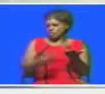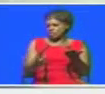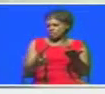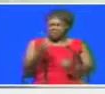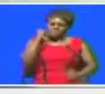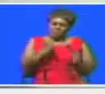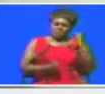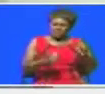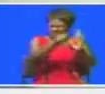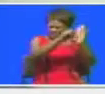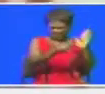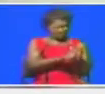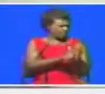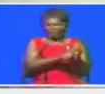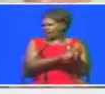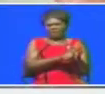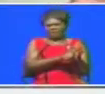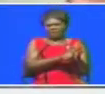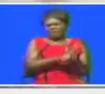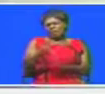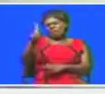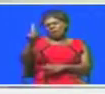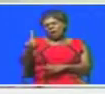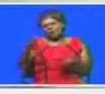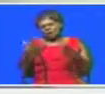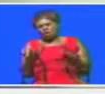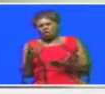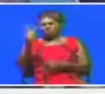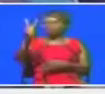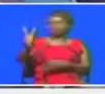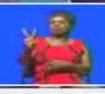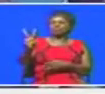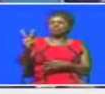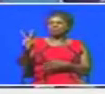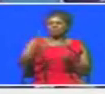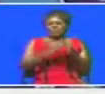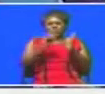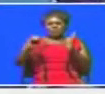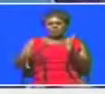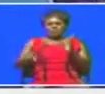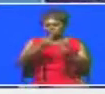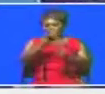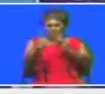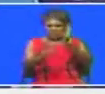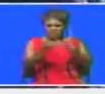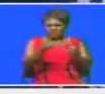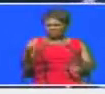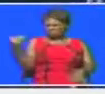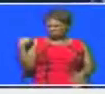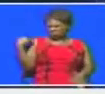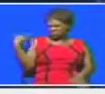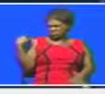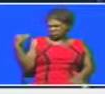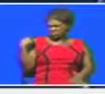Athletics iwe subject, hizo zote zinapaswa kuwa subject either moja ama mbili. Kuondolewa kwa mitihani kuna mkera, akisema